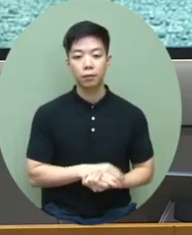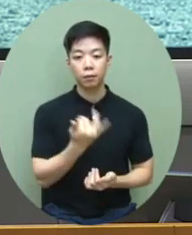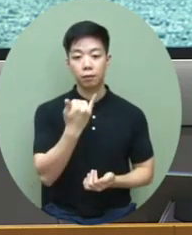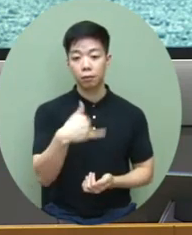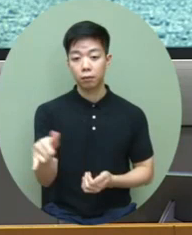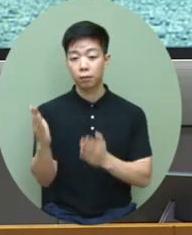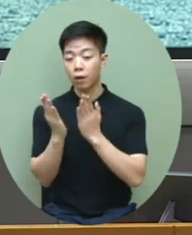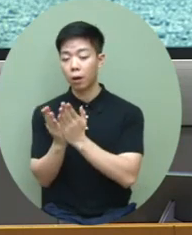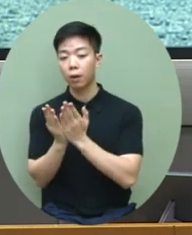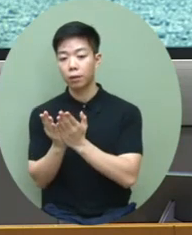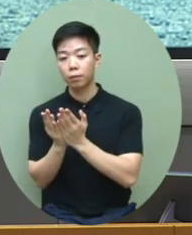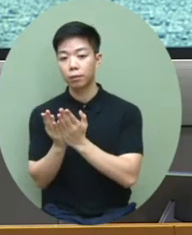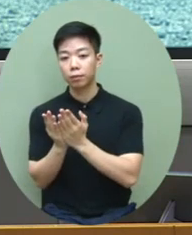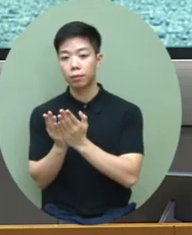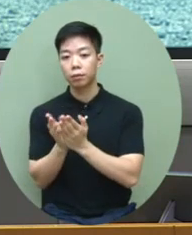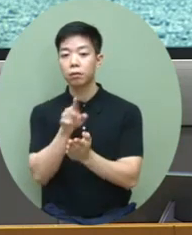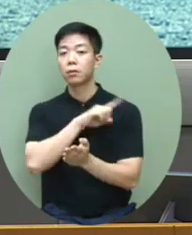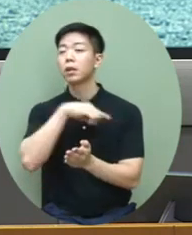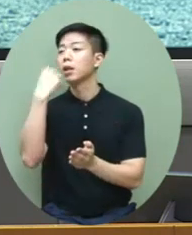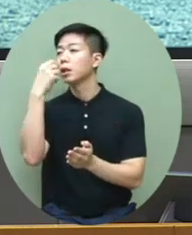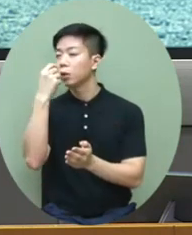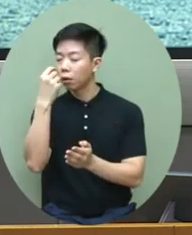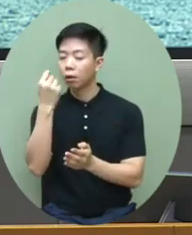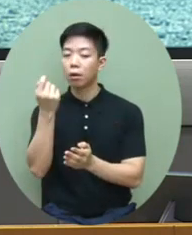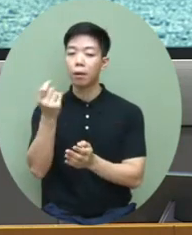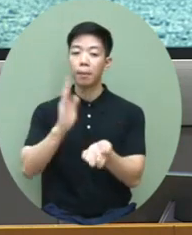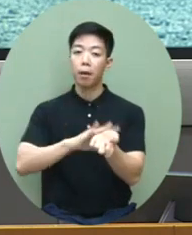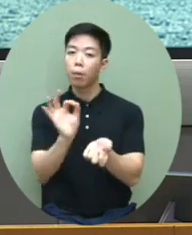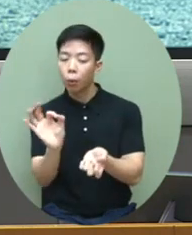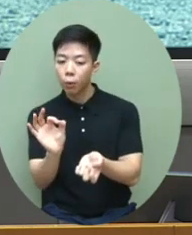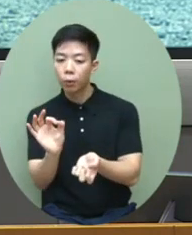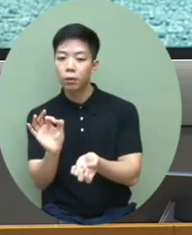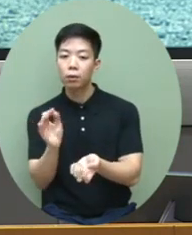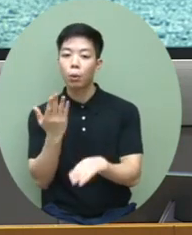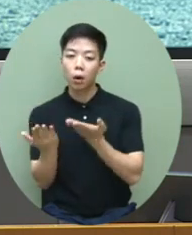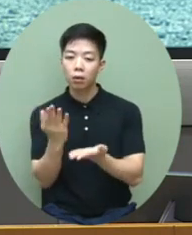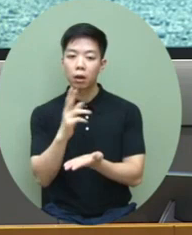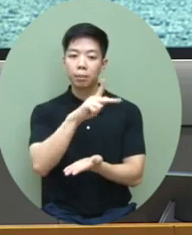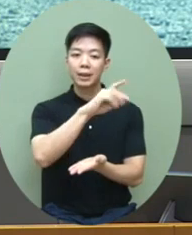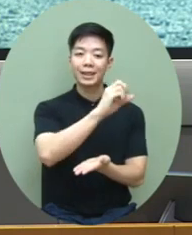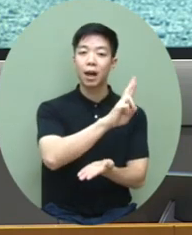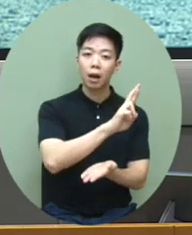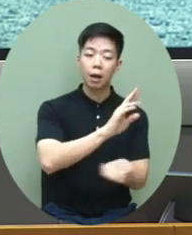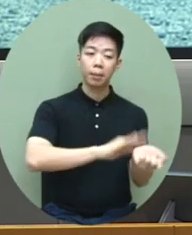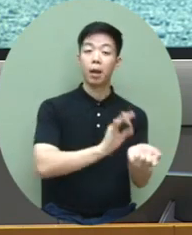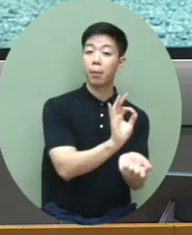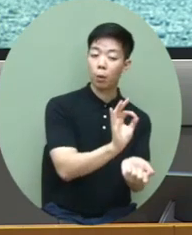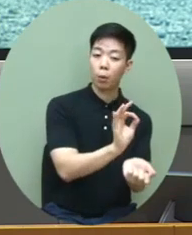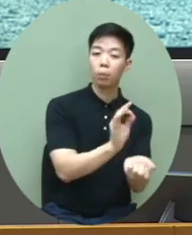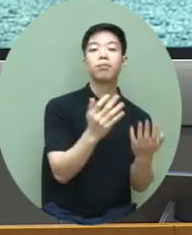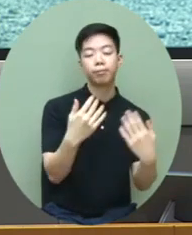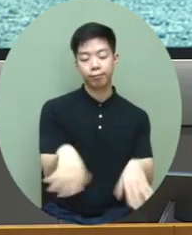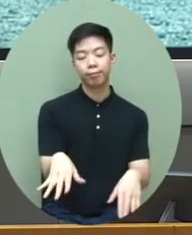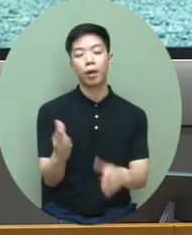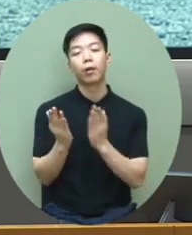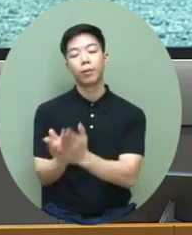係即係快速檢測陰性，或者係當日要做呢、這個核酸檢測都冇一個陽性嘅報告先至翻